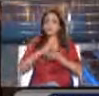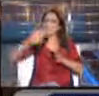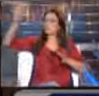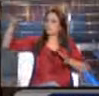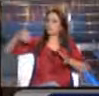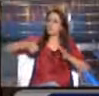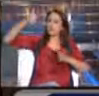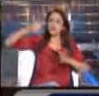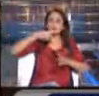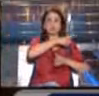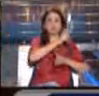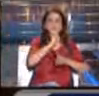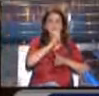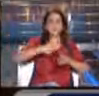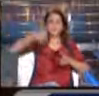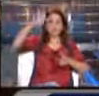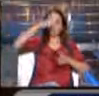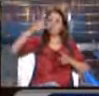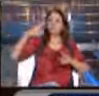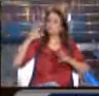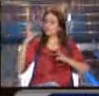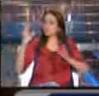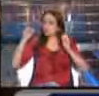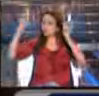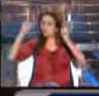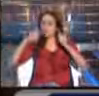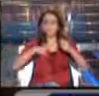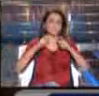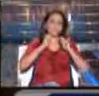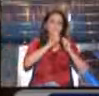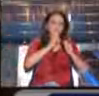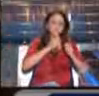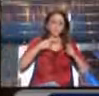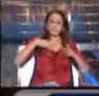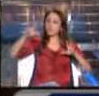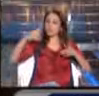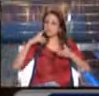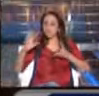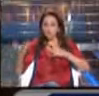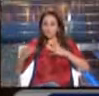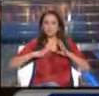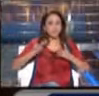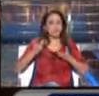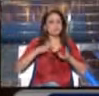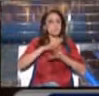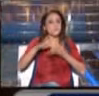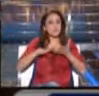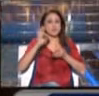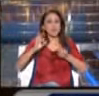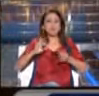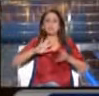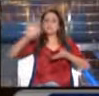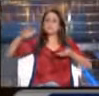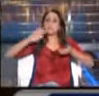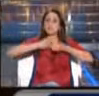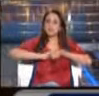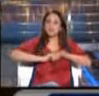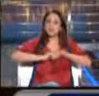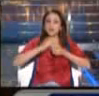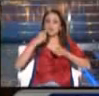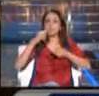حد زي حضرتك زي كابتن نادر زي كابتن خالد زي استاذ شاوي, ناس الناس اهل الثقه بيثقوا فيها الاطراف ويبتدي يبقى في